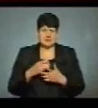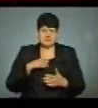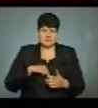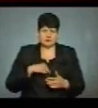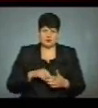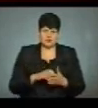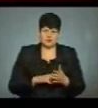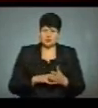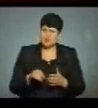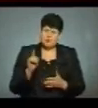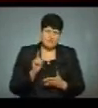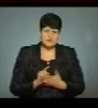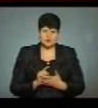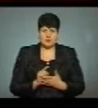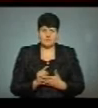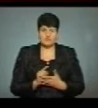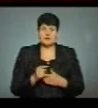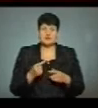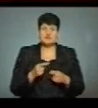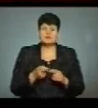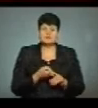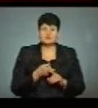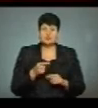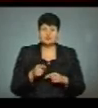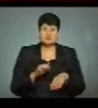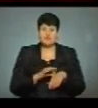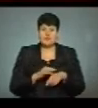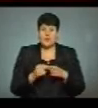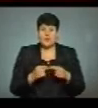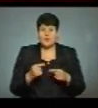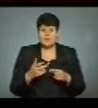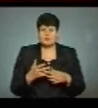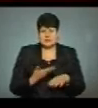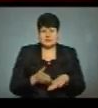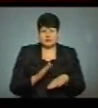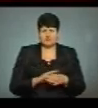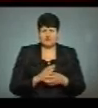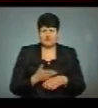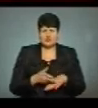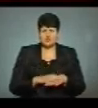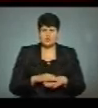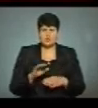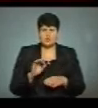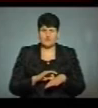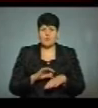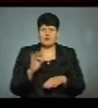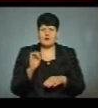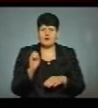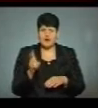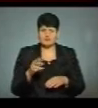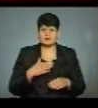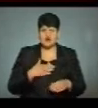психологічні причини, обов'язково. І через хворобу, особливо через таку складну, важку хворобу, як рак, наше